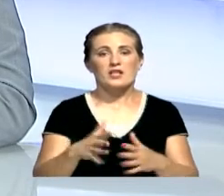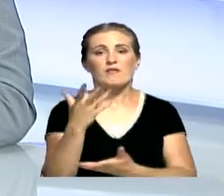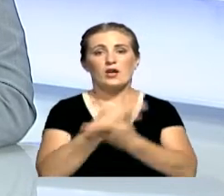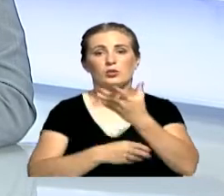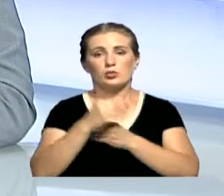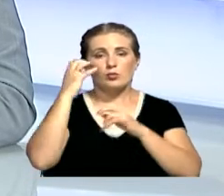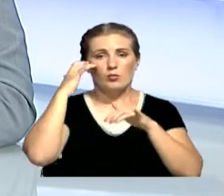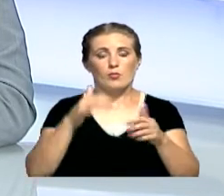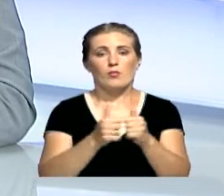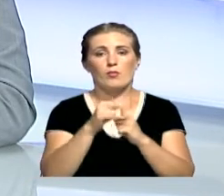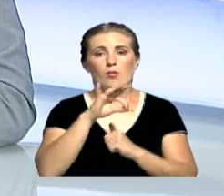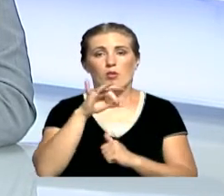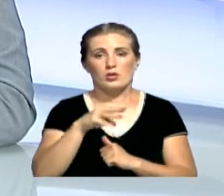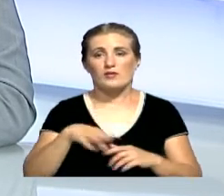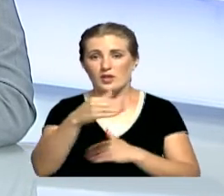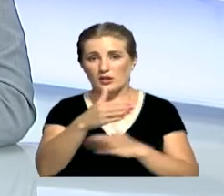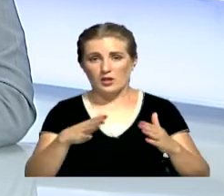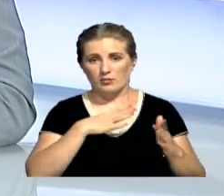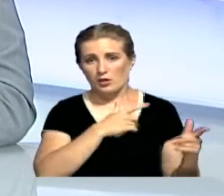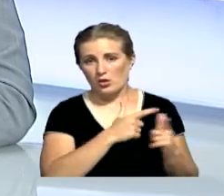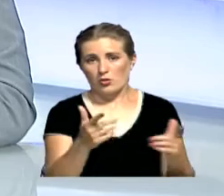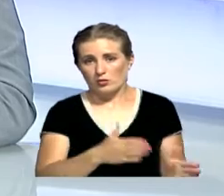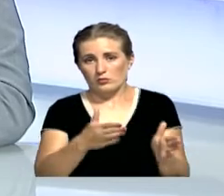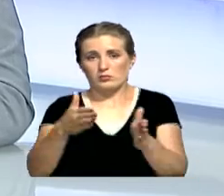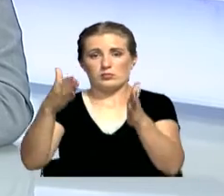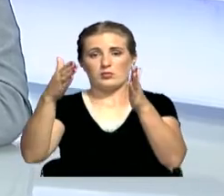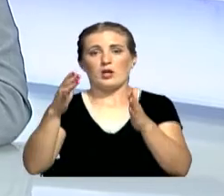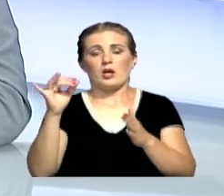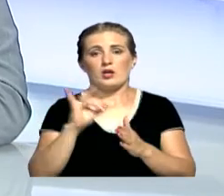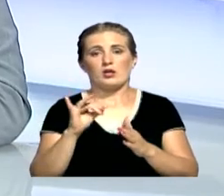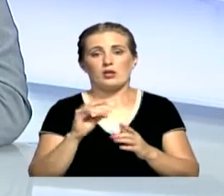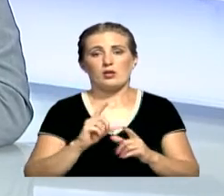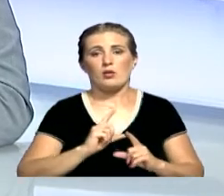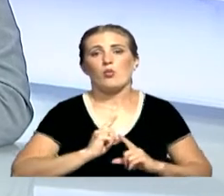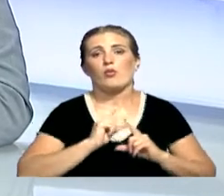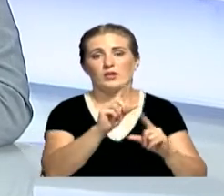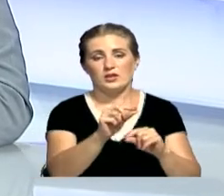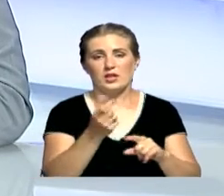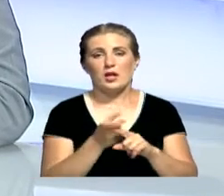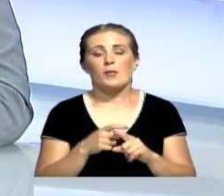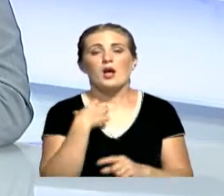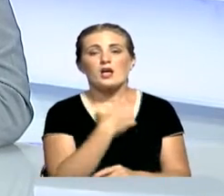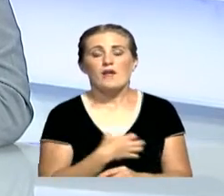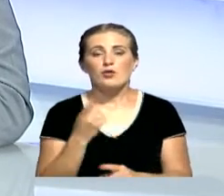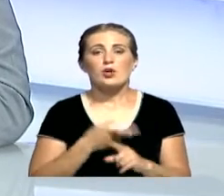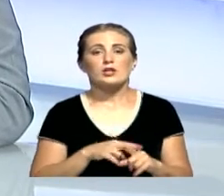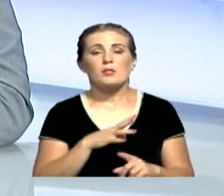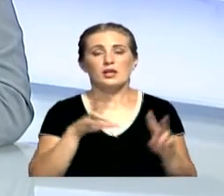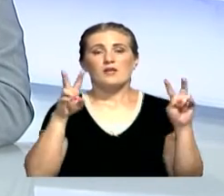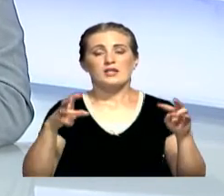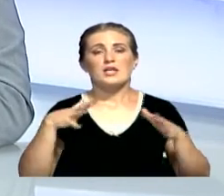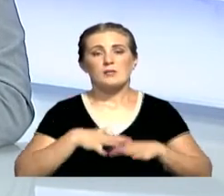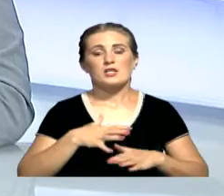все контейнеры были загружены и увезены сама важно что это было знаете такая крымская победа